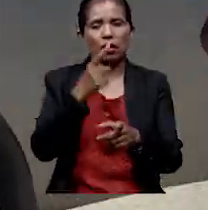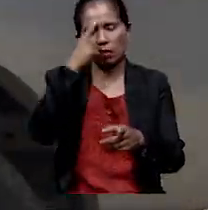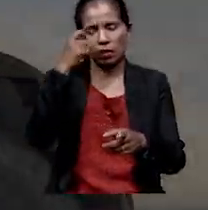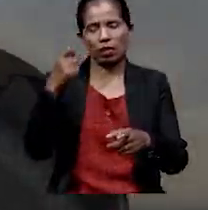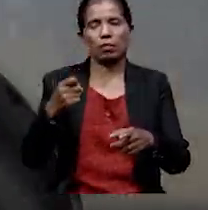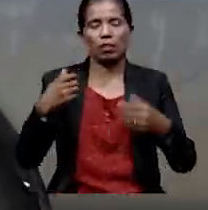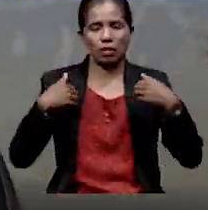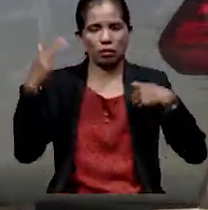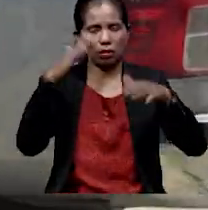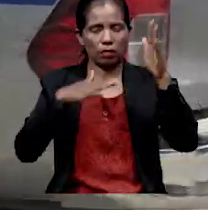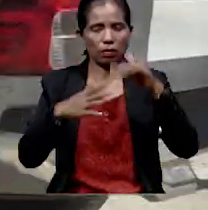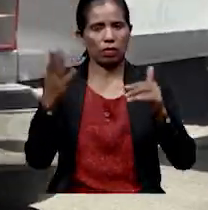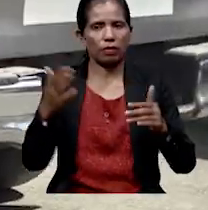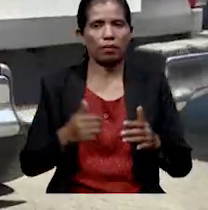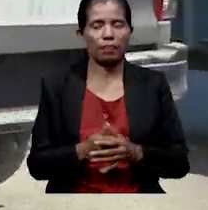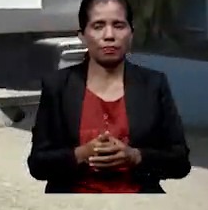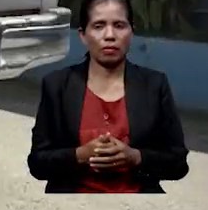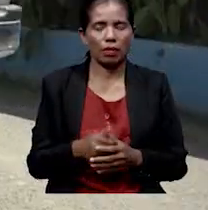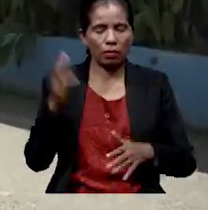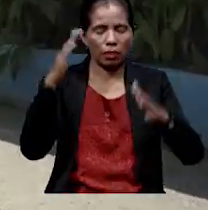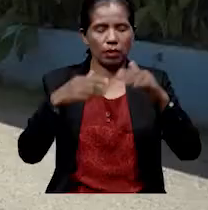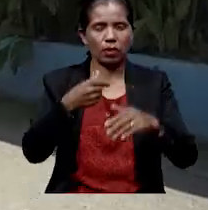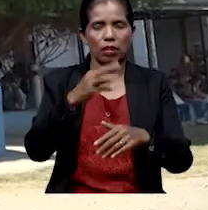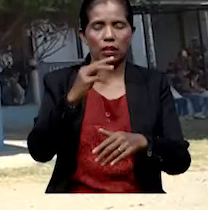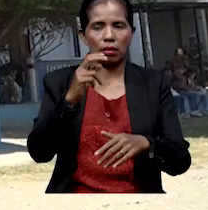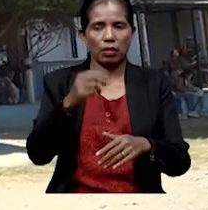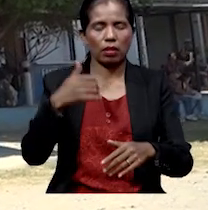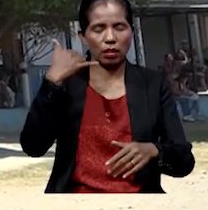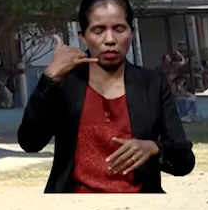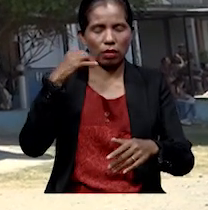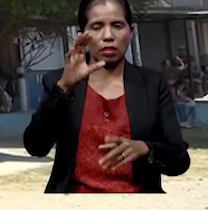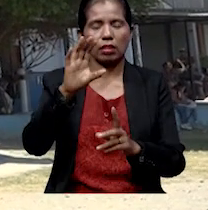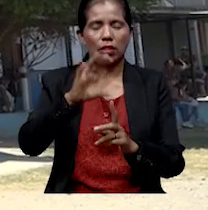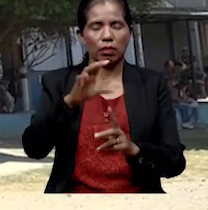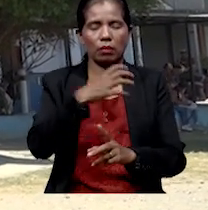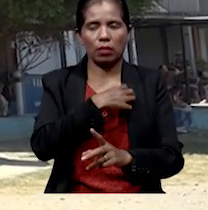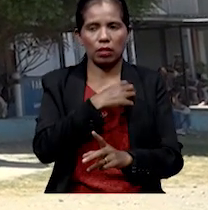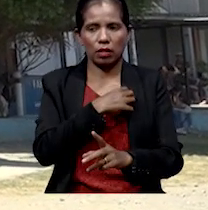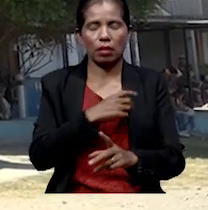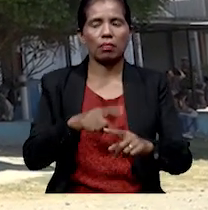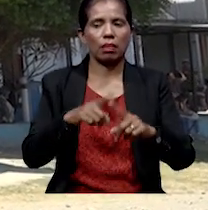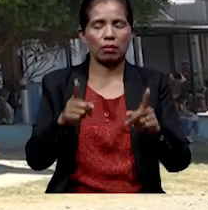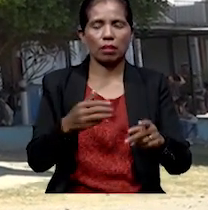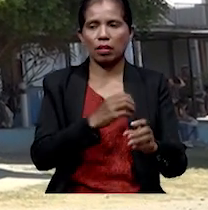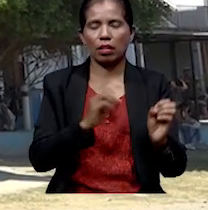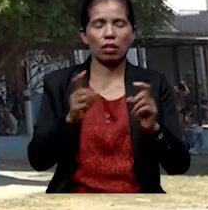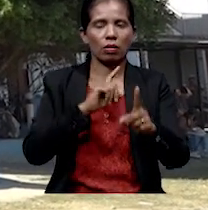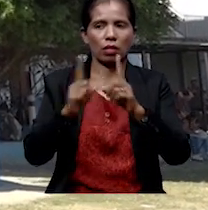acontecimento ne. Afoi na acontecimento, GMN tenta confirma ho comandante esquadra Dongalesu, mebe nia parte la fo